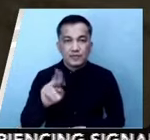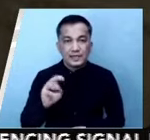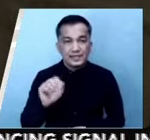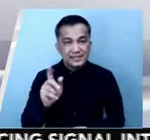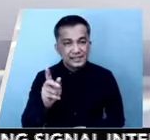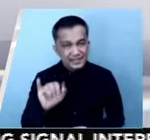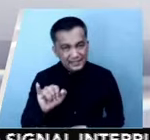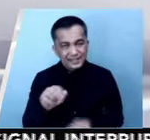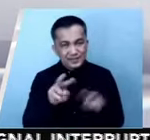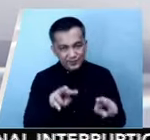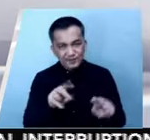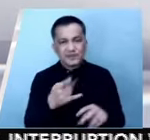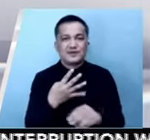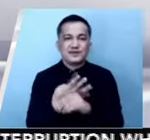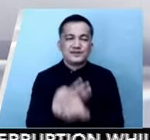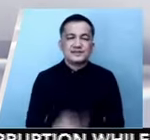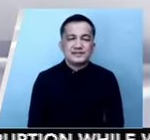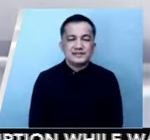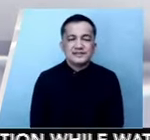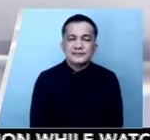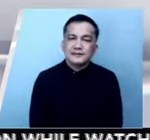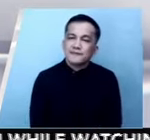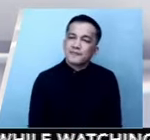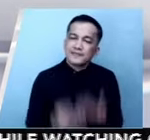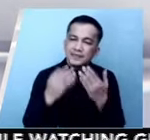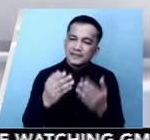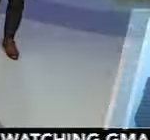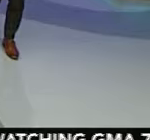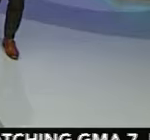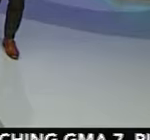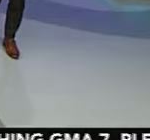oras. Maraming salamat, Mariz Umali.